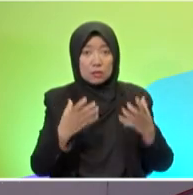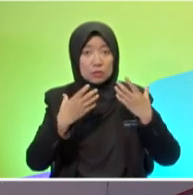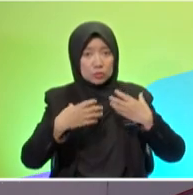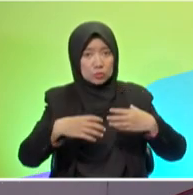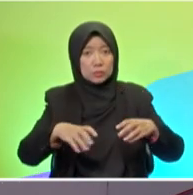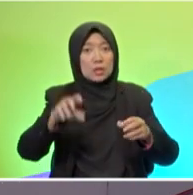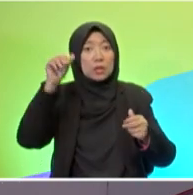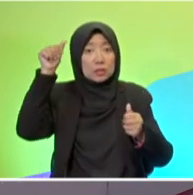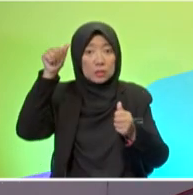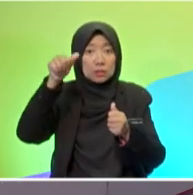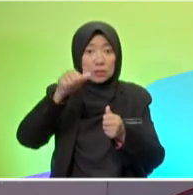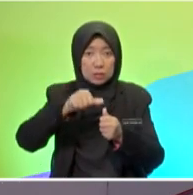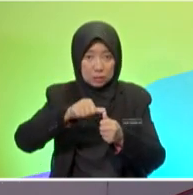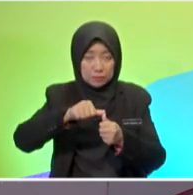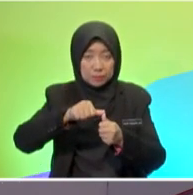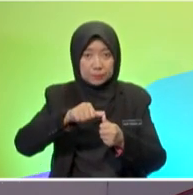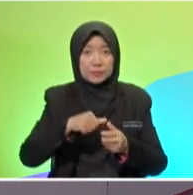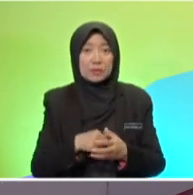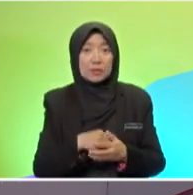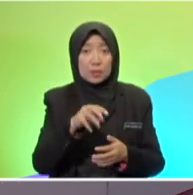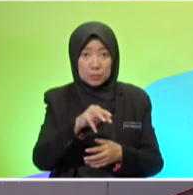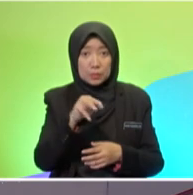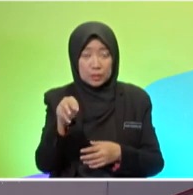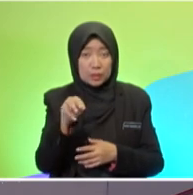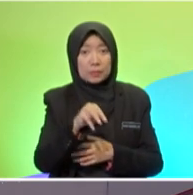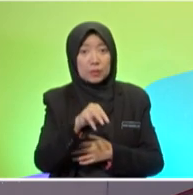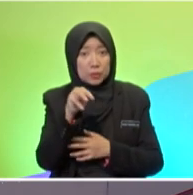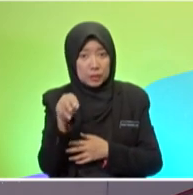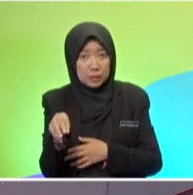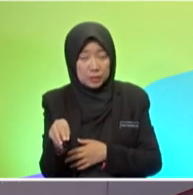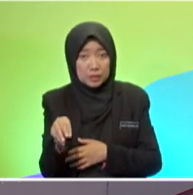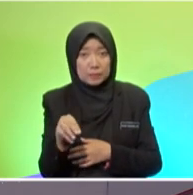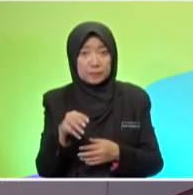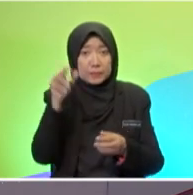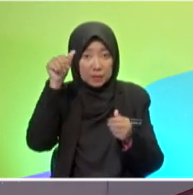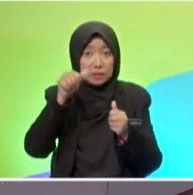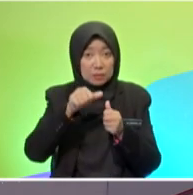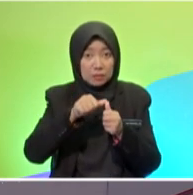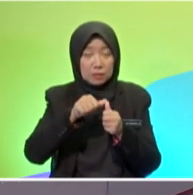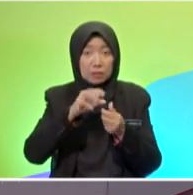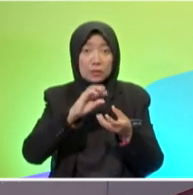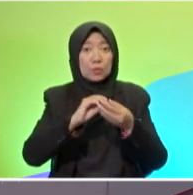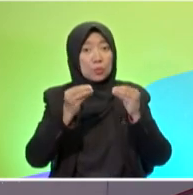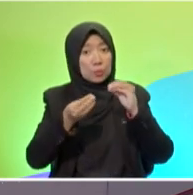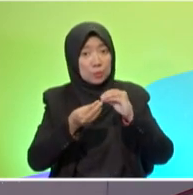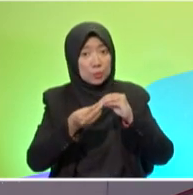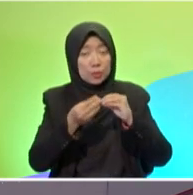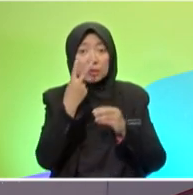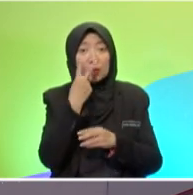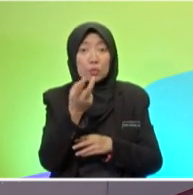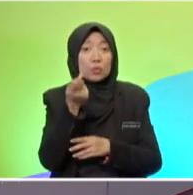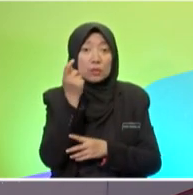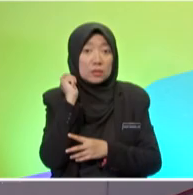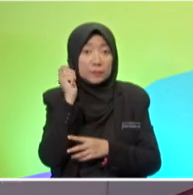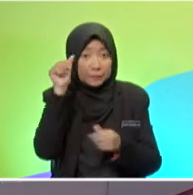mengimbas kembali murid-murid Cikgu di rumah ataupun Mira. Masih ingat lagi tak nombor yang kita tengok tadi di